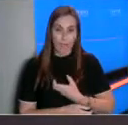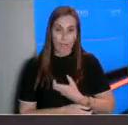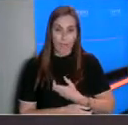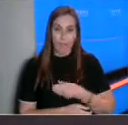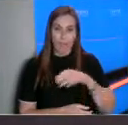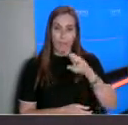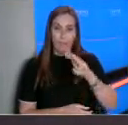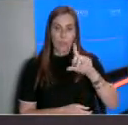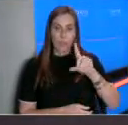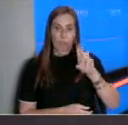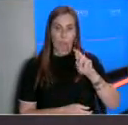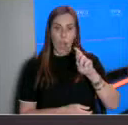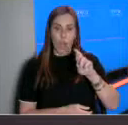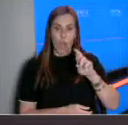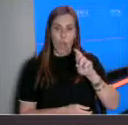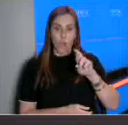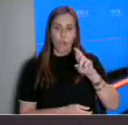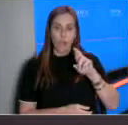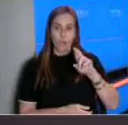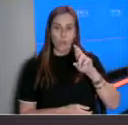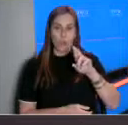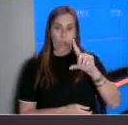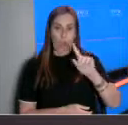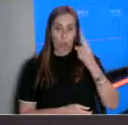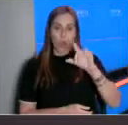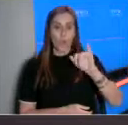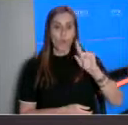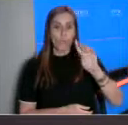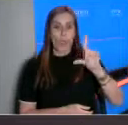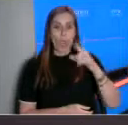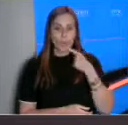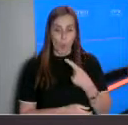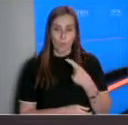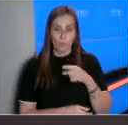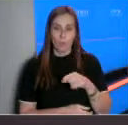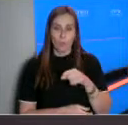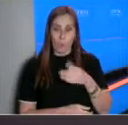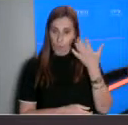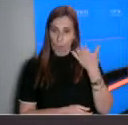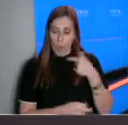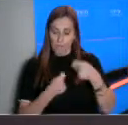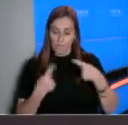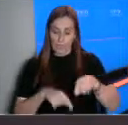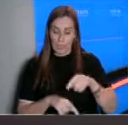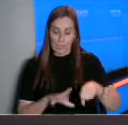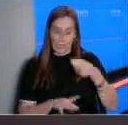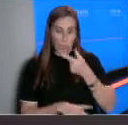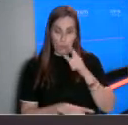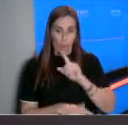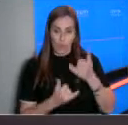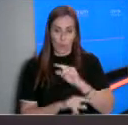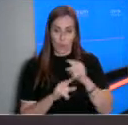הרב שרלו, כן? יובל שרלו. יובל, שאומר, והוא היה חבר ועדת סל התרופות, הוא כבר